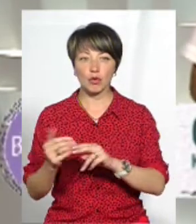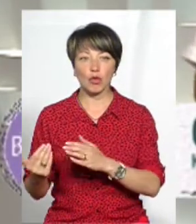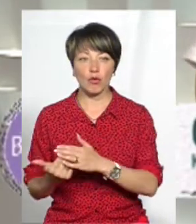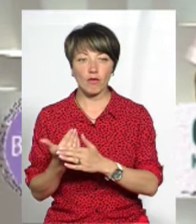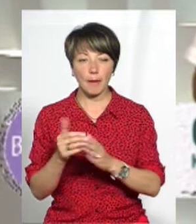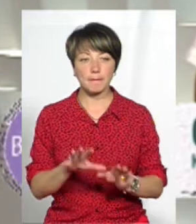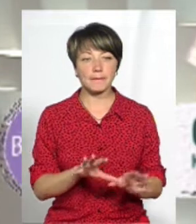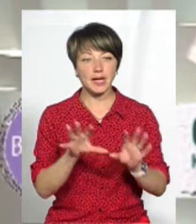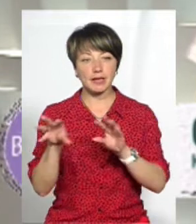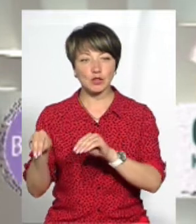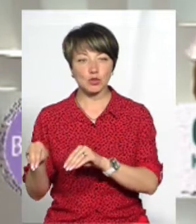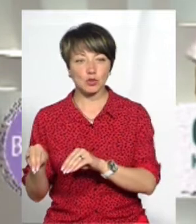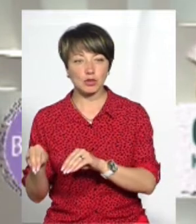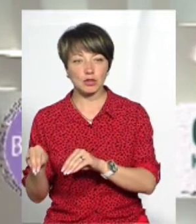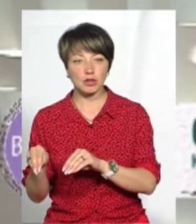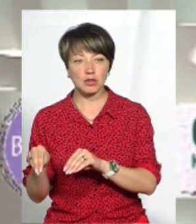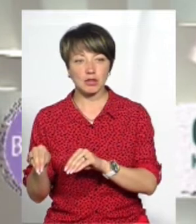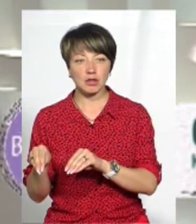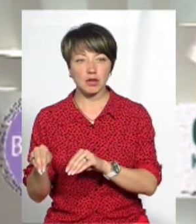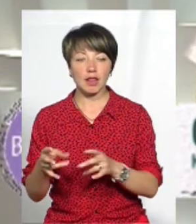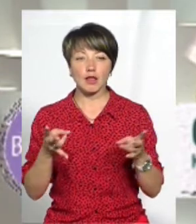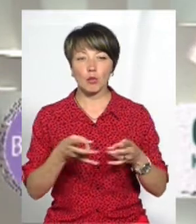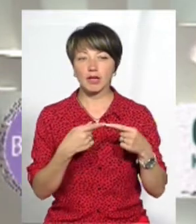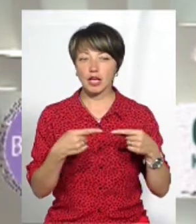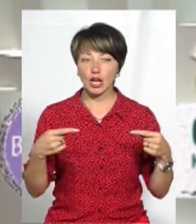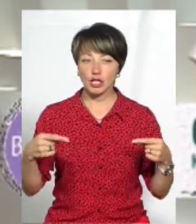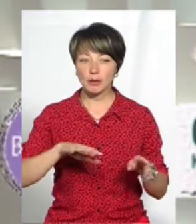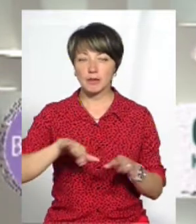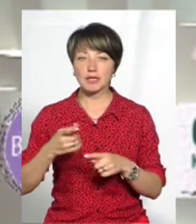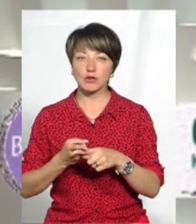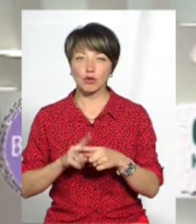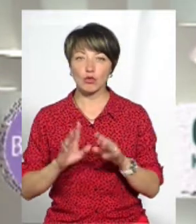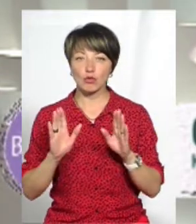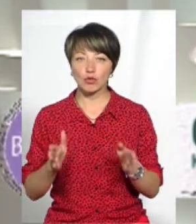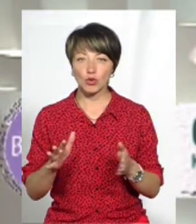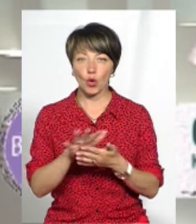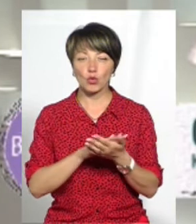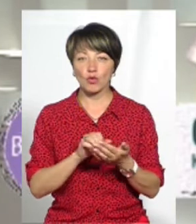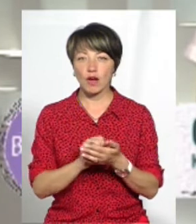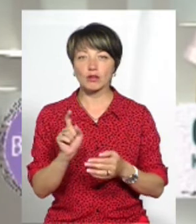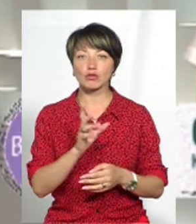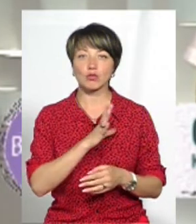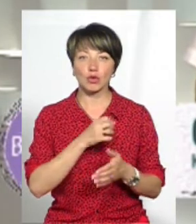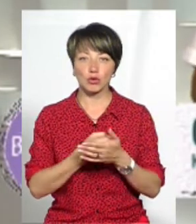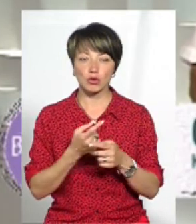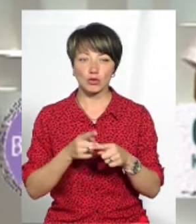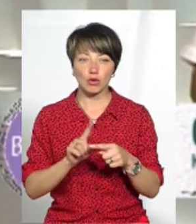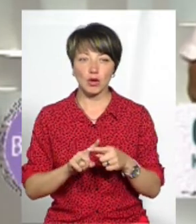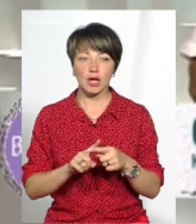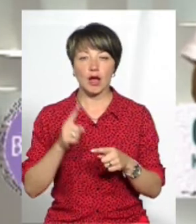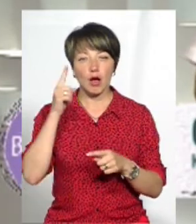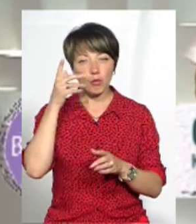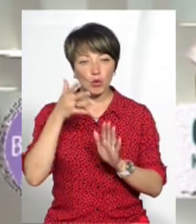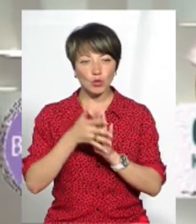новий, перенесуть тоді в новий будинок необхідні речі і тільки після цього вже будуть руйнувати те, що було до цього. Тобто це